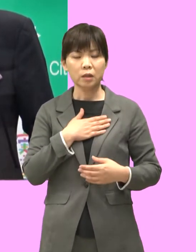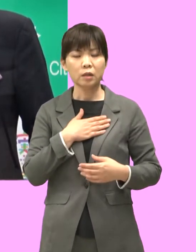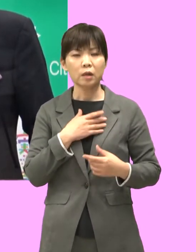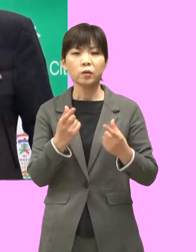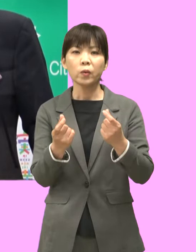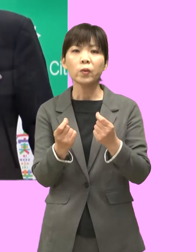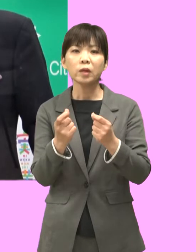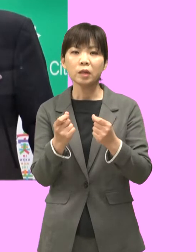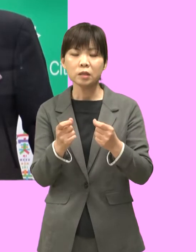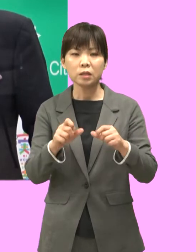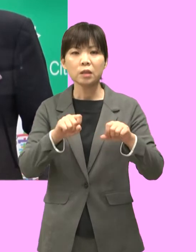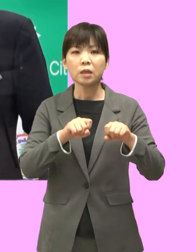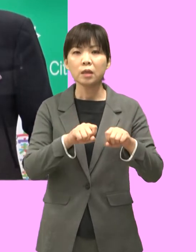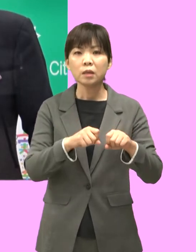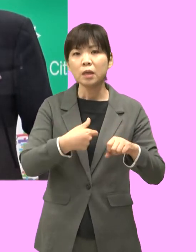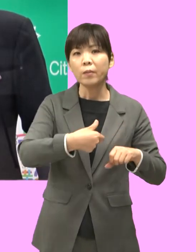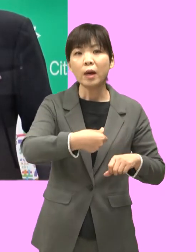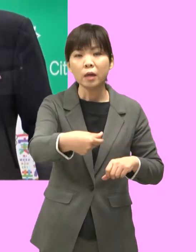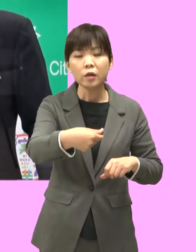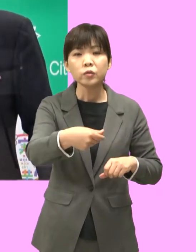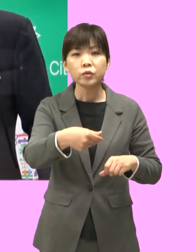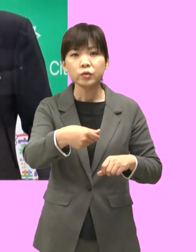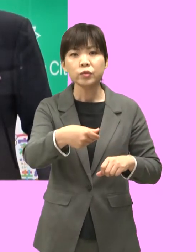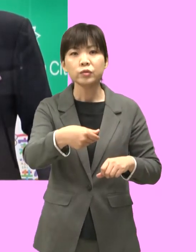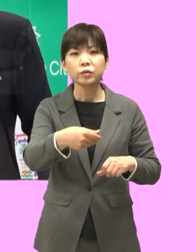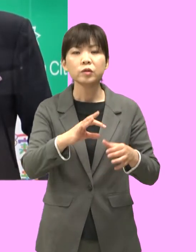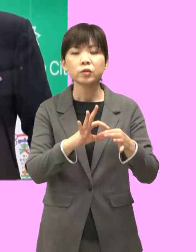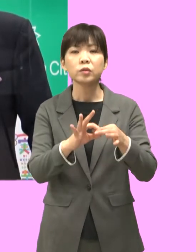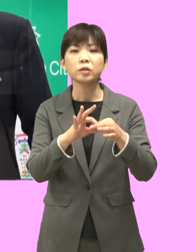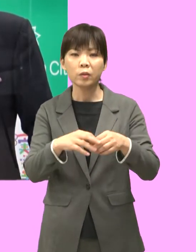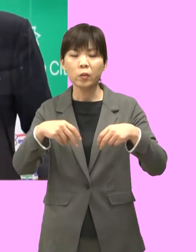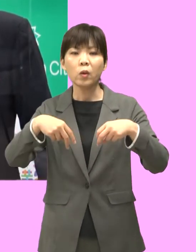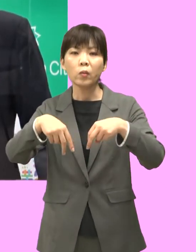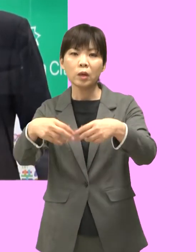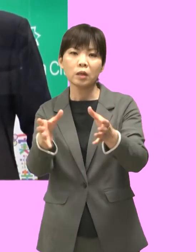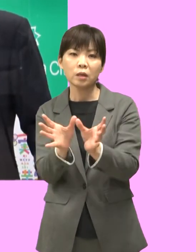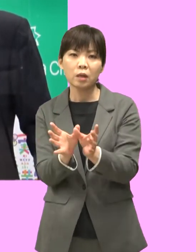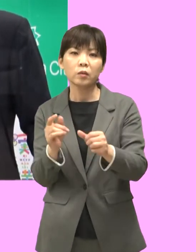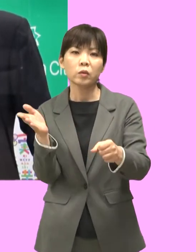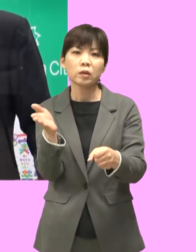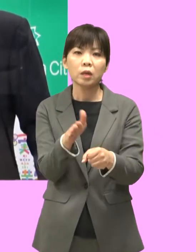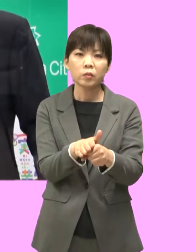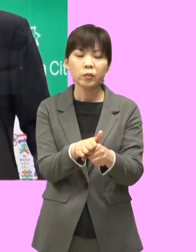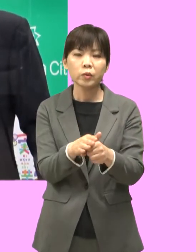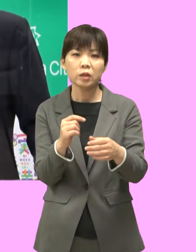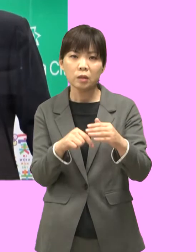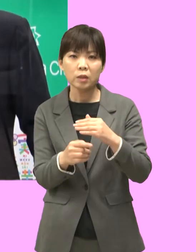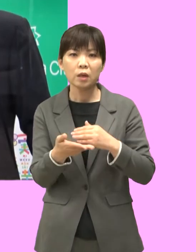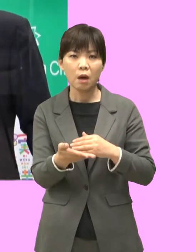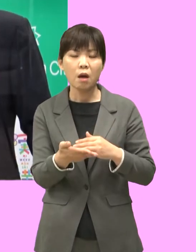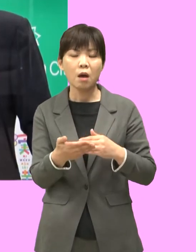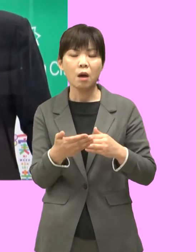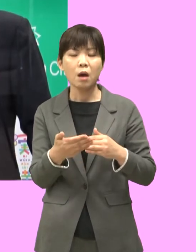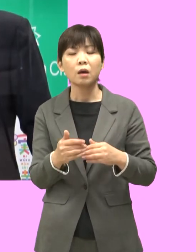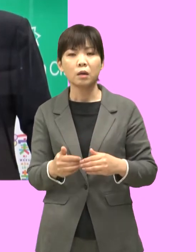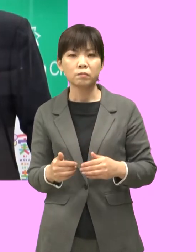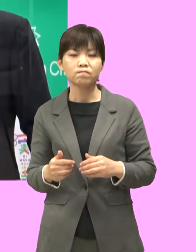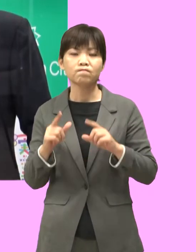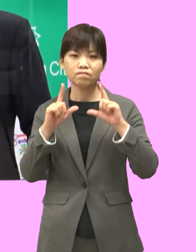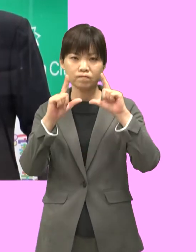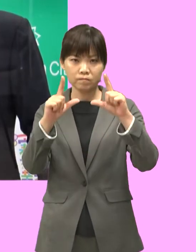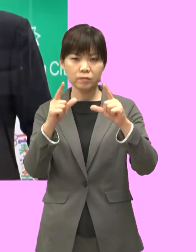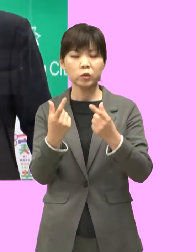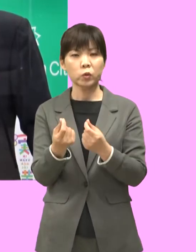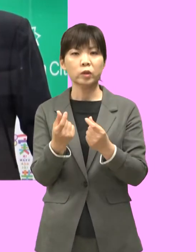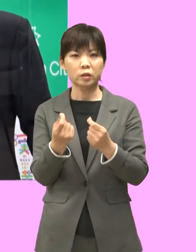しについても除雪ボランティア団体も含むと。 これはですね、そうですね、はい、 分かりました。